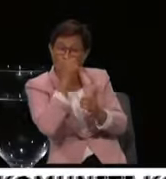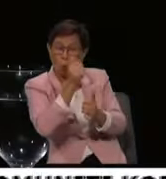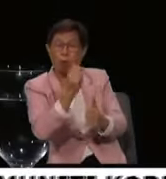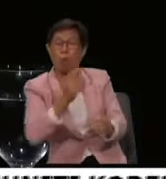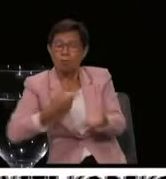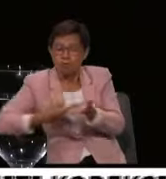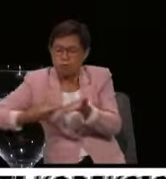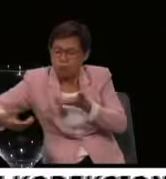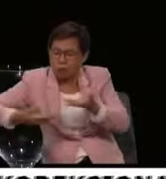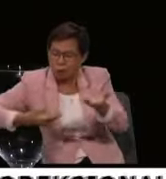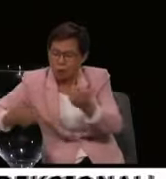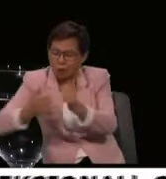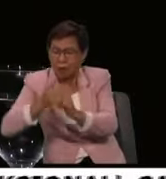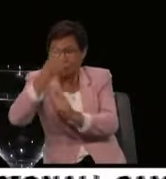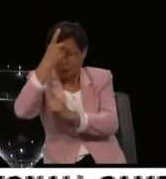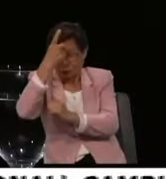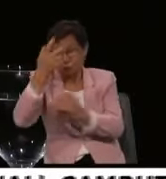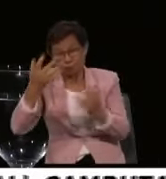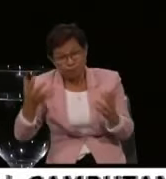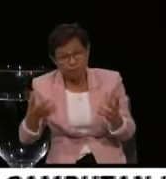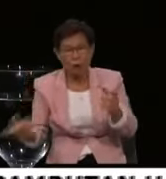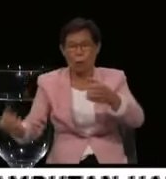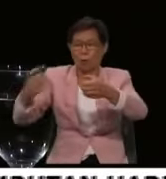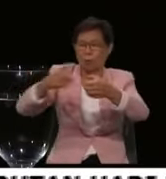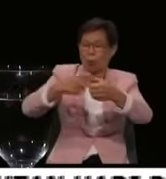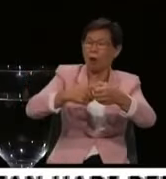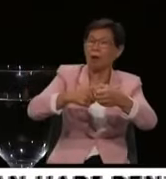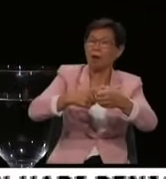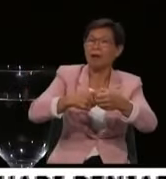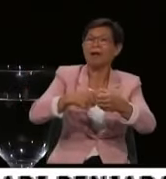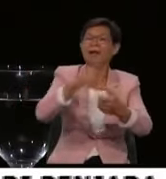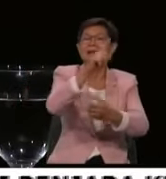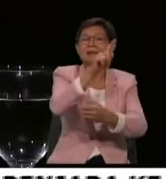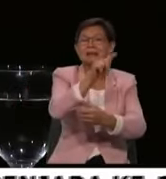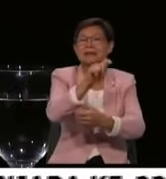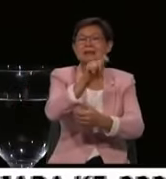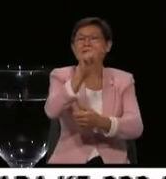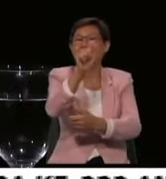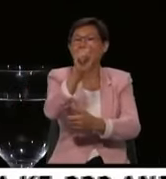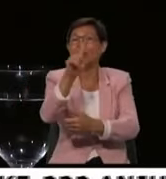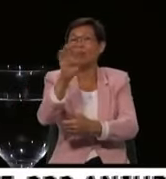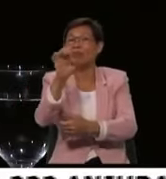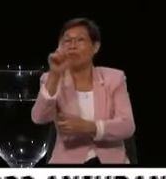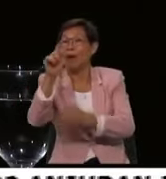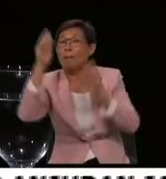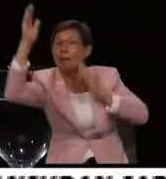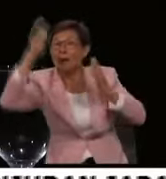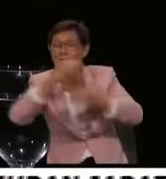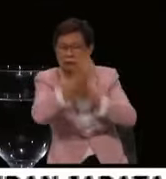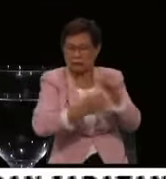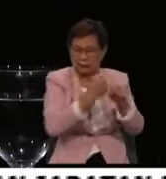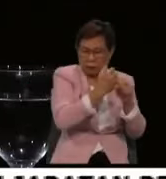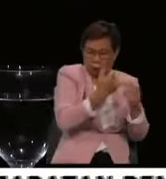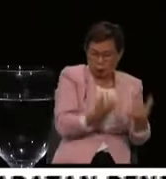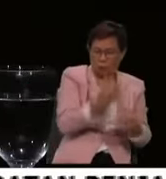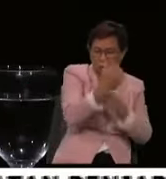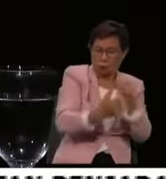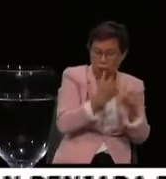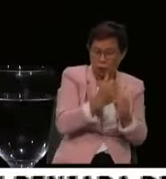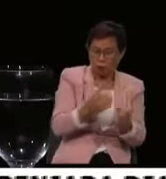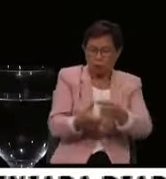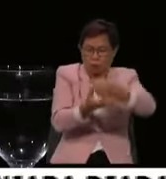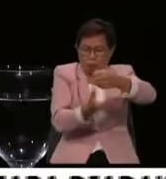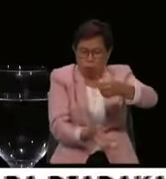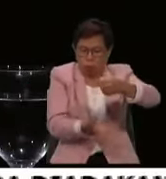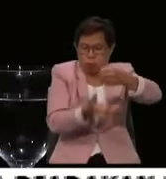disentuh bersama-sama dengan Datuk Seri iaitu berkenaan dengan perkembangan TVET di negara kita. kerana kita melihat untuk tahun ini sahaja er peruntukan